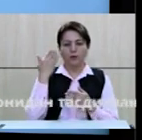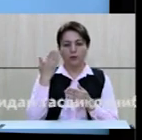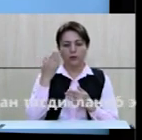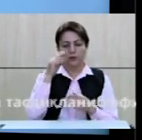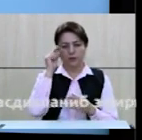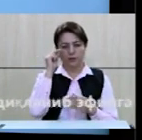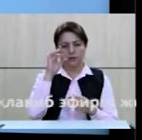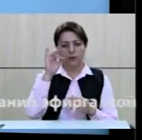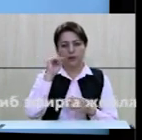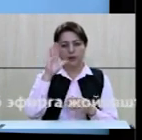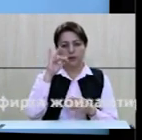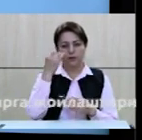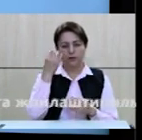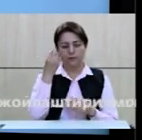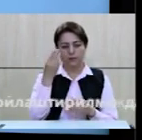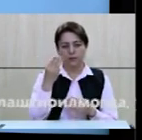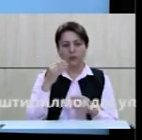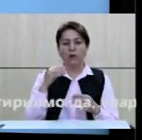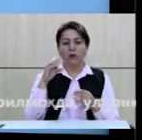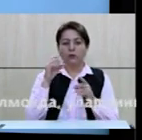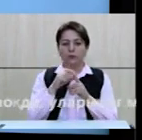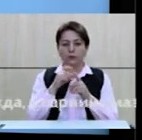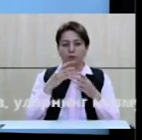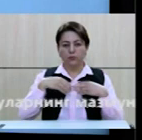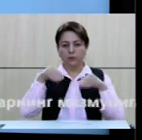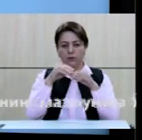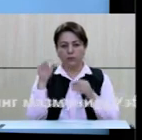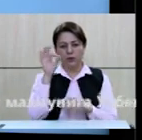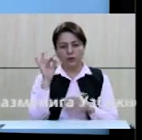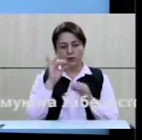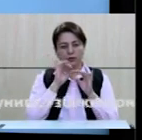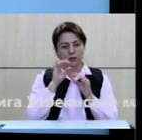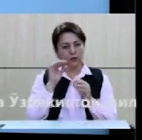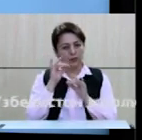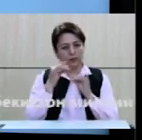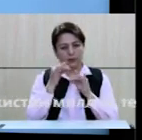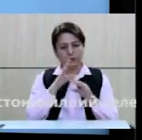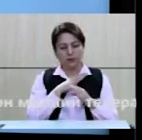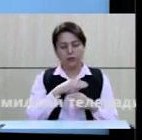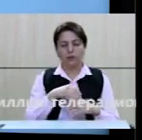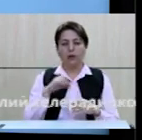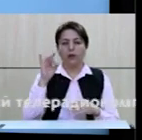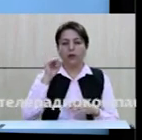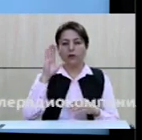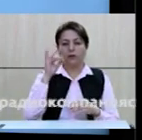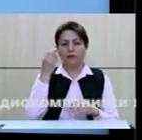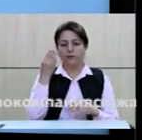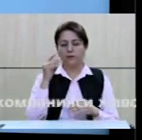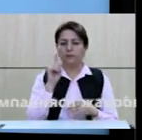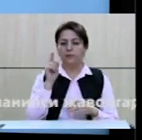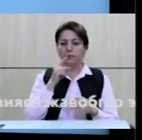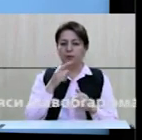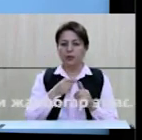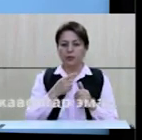bilan ravish so'z turkumi haqida ma'lumotga ega bo'lgan edik. Xo'sh, ravish deb nimaga aytilar